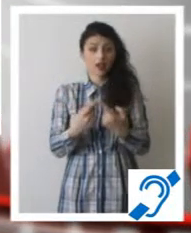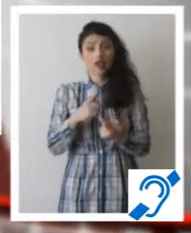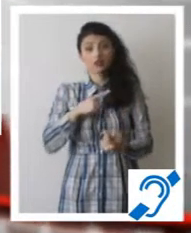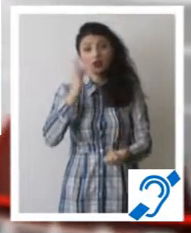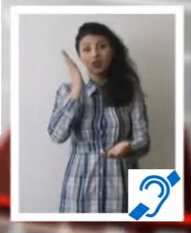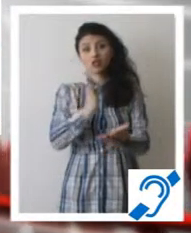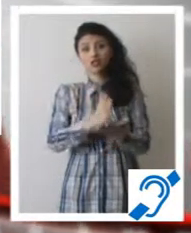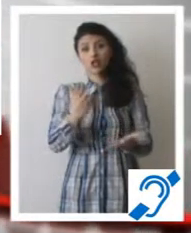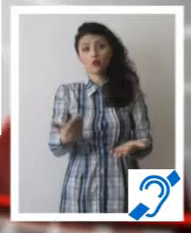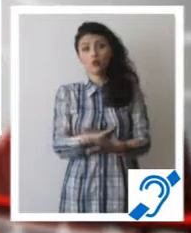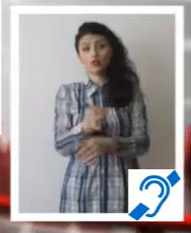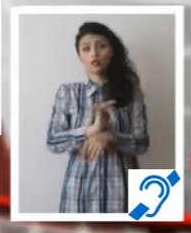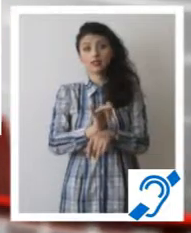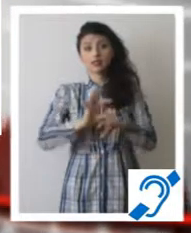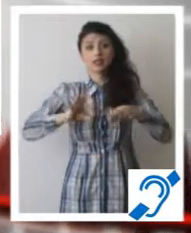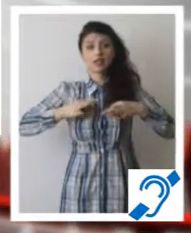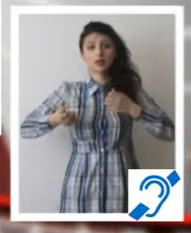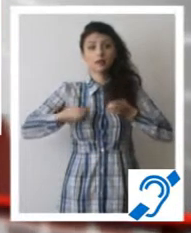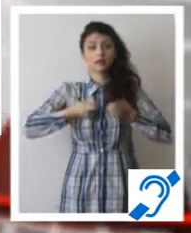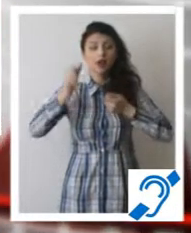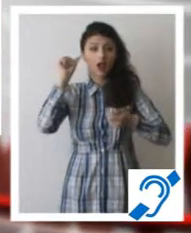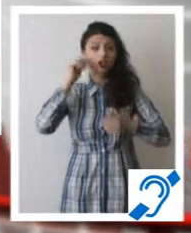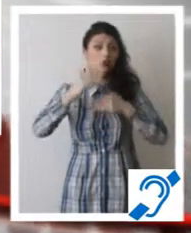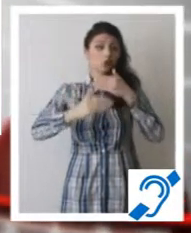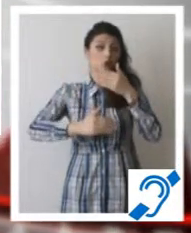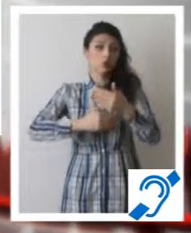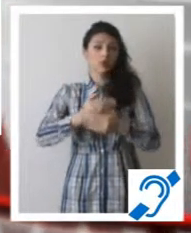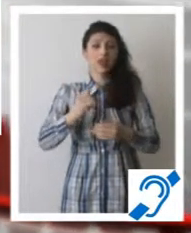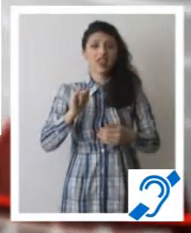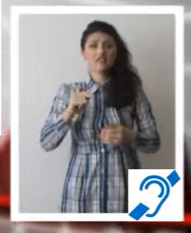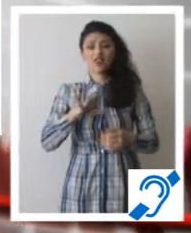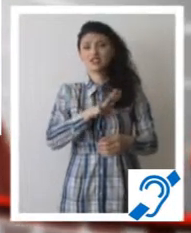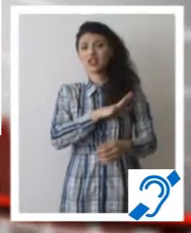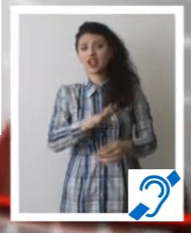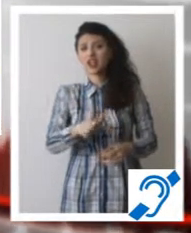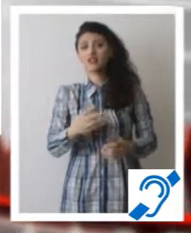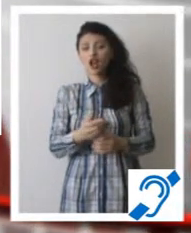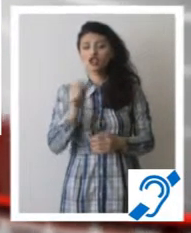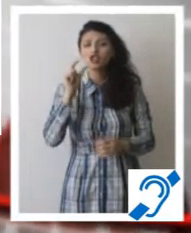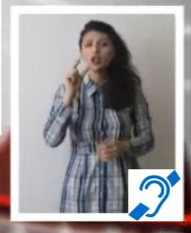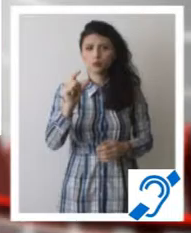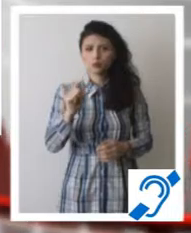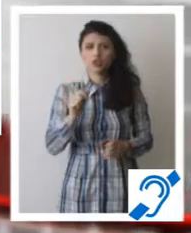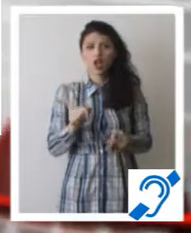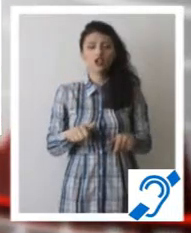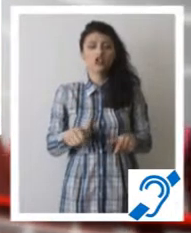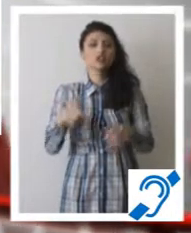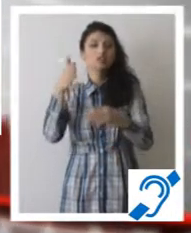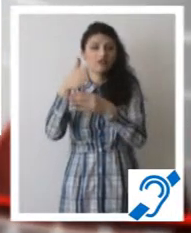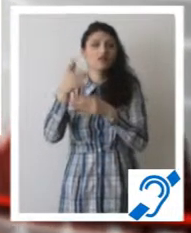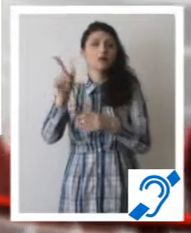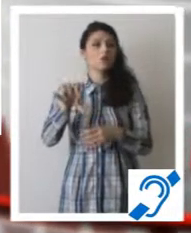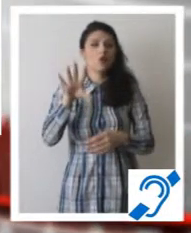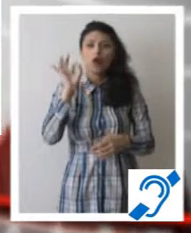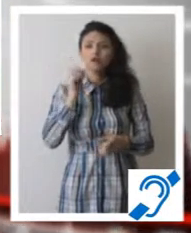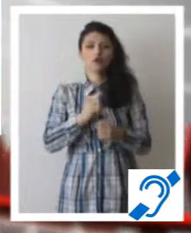decizia luată de către Direcția de Sănătate Publică Argeș, în urma epidemiei cu o bacterie care, cel puțin de către această instituție, nu